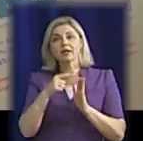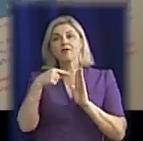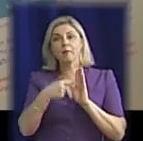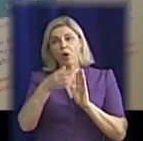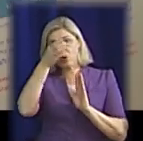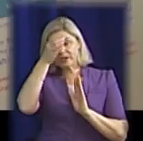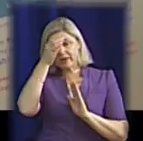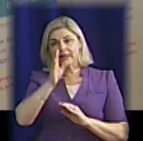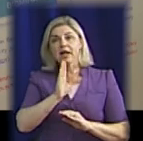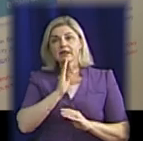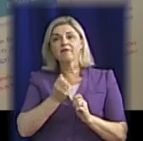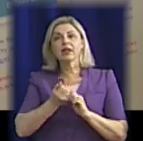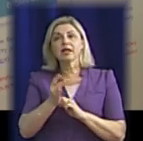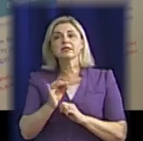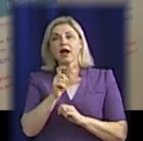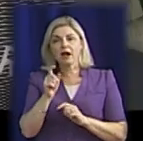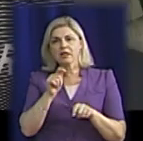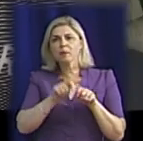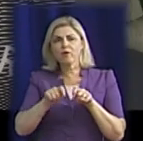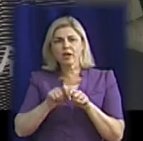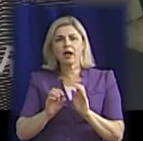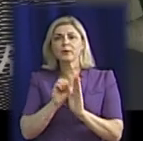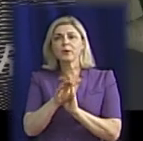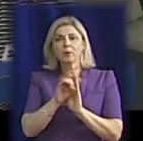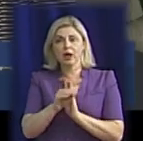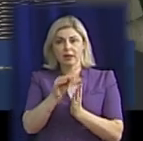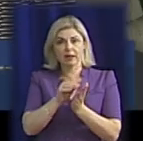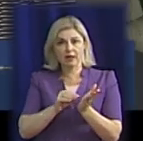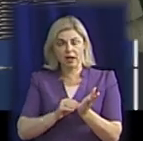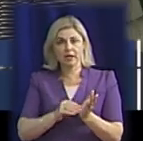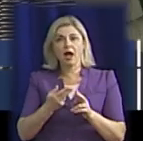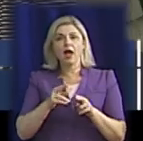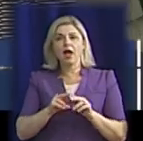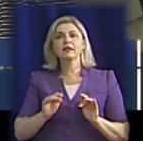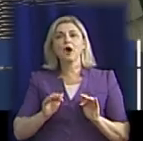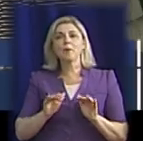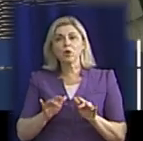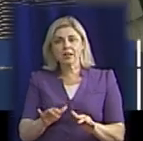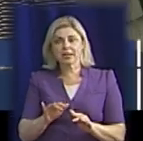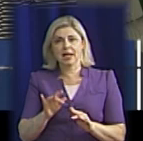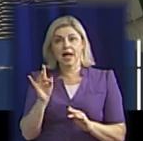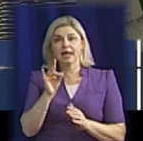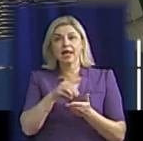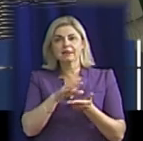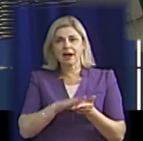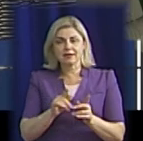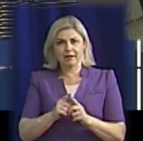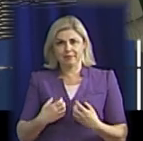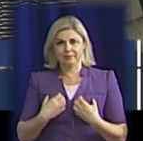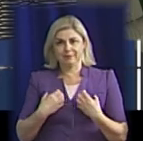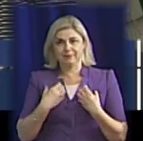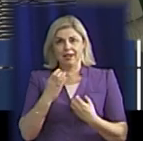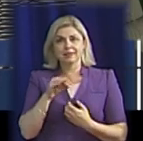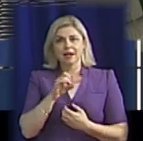Дівчина декілька разів перевіряє введені дані. Сам процес реєстрації досить такий стресовий, ти просто